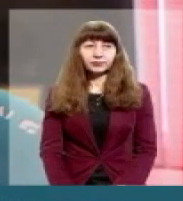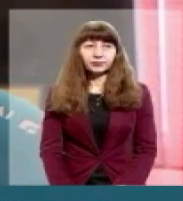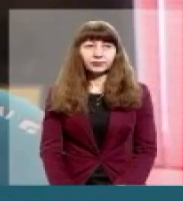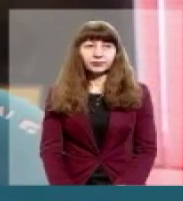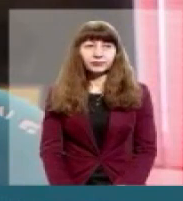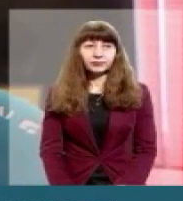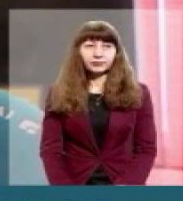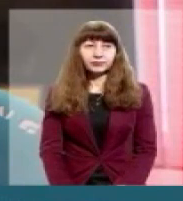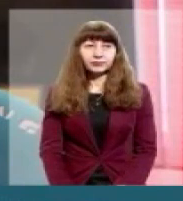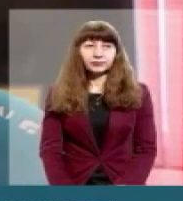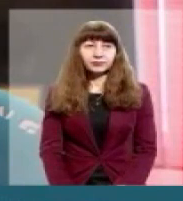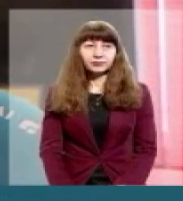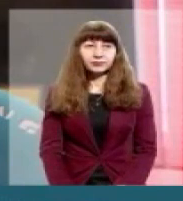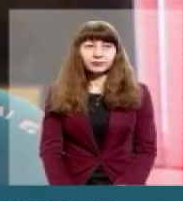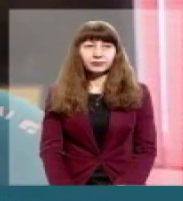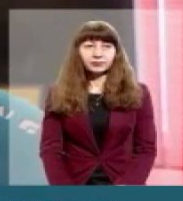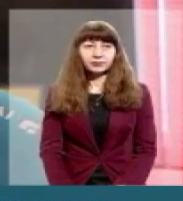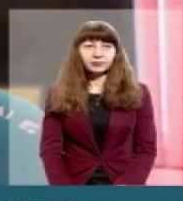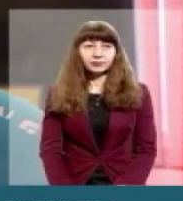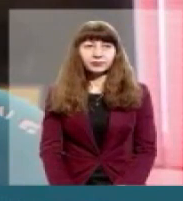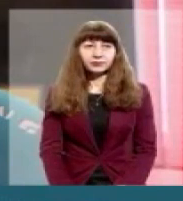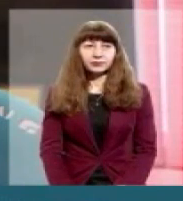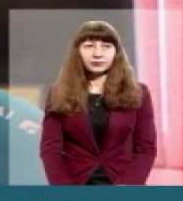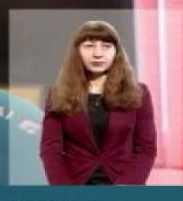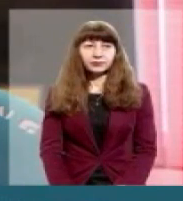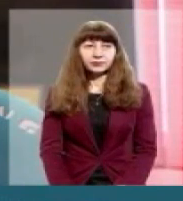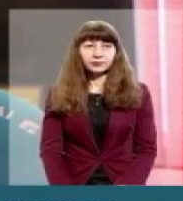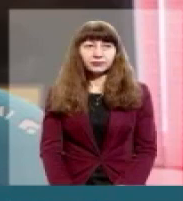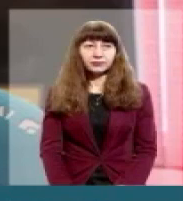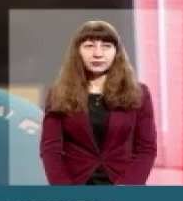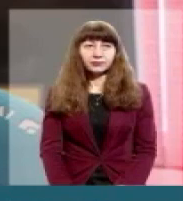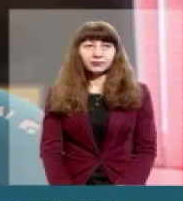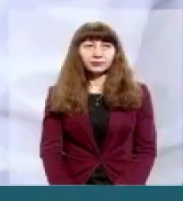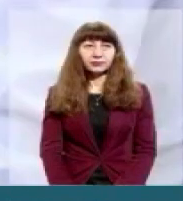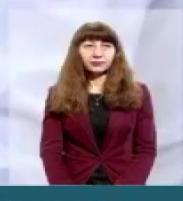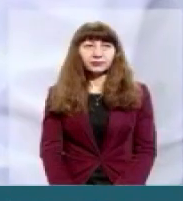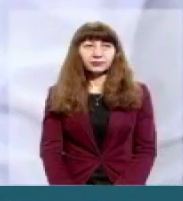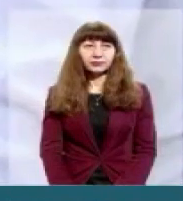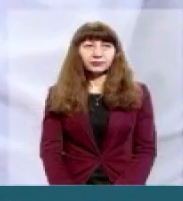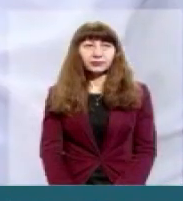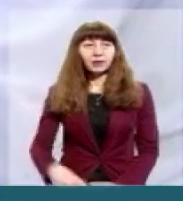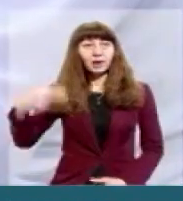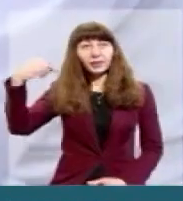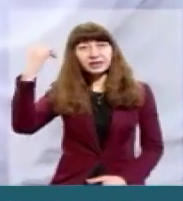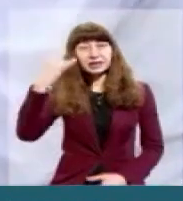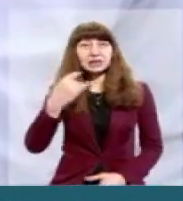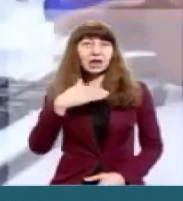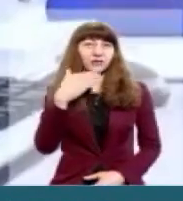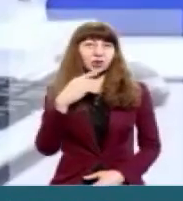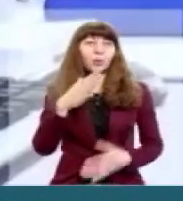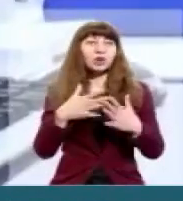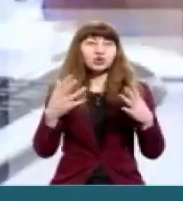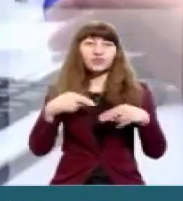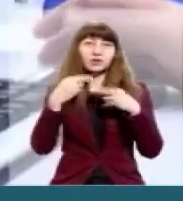Барлық жәрдемақыны халыққа қызмет ету орталығы арқылы 8-10 күн аралығында алуға болады. Мемлекет басшысы ана мен баланы